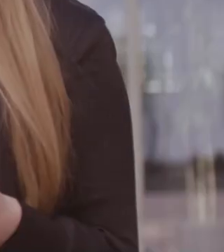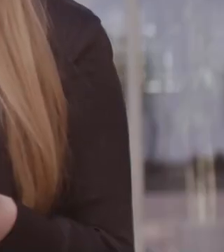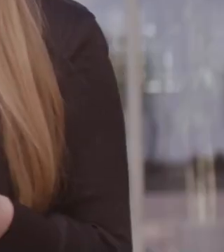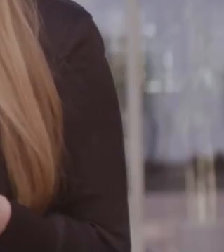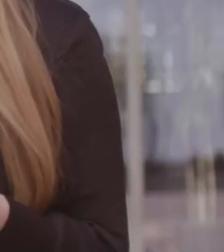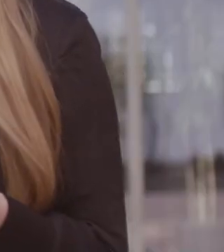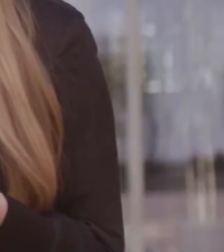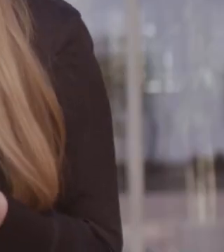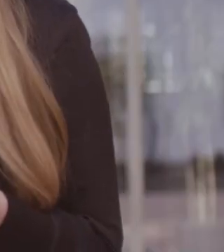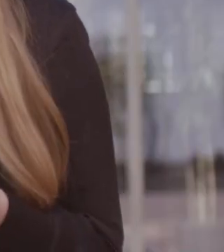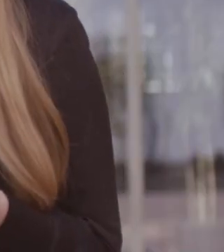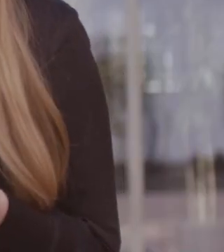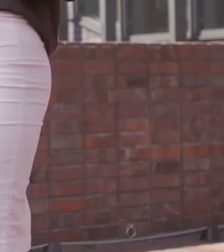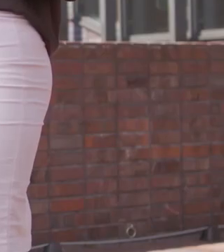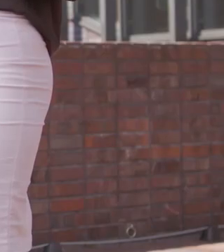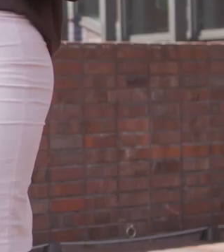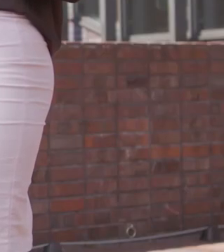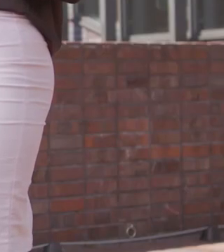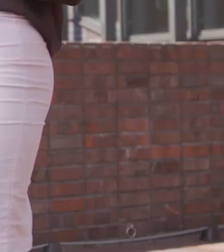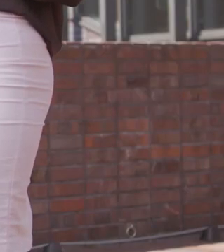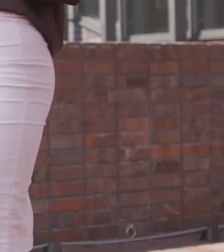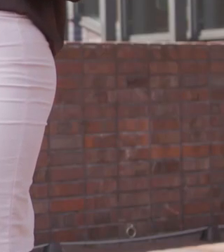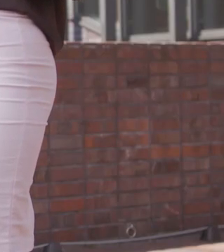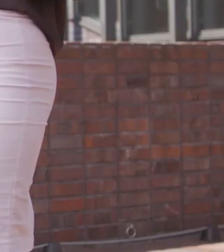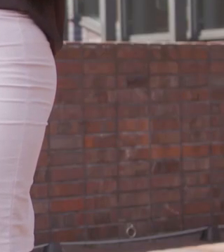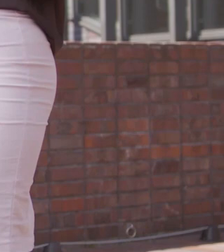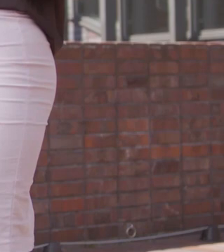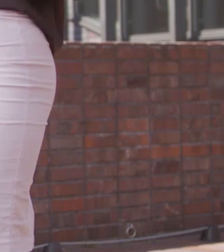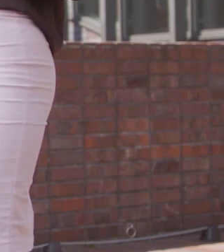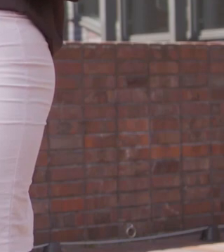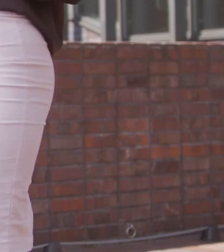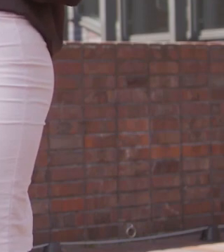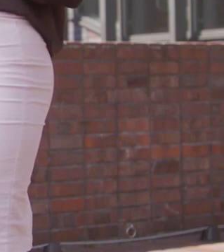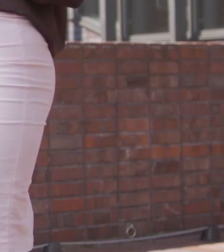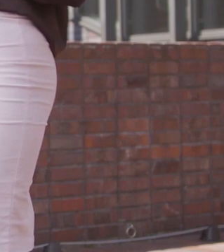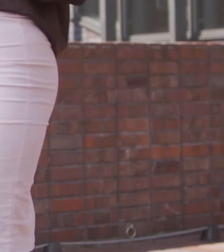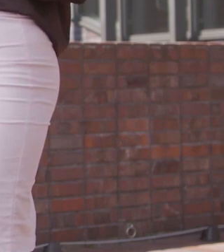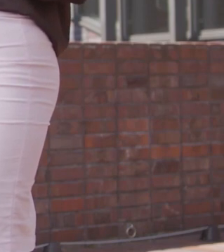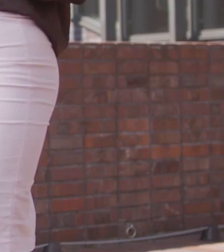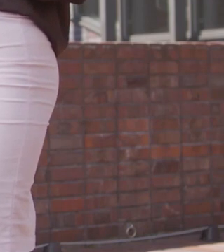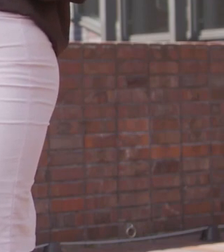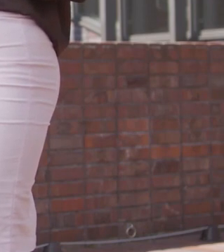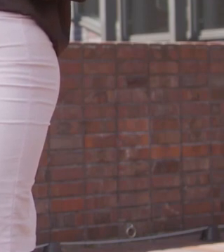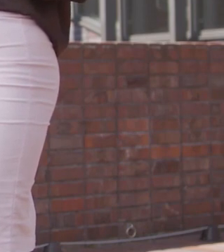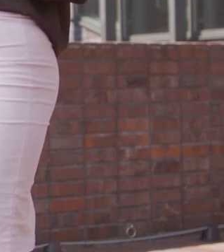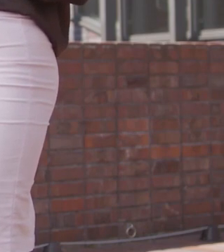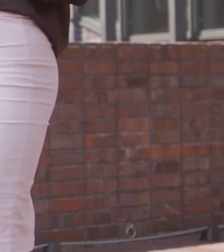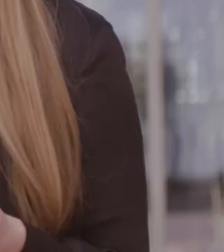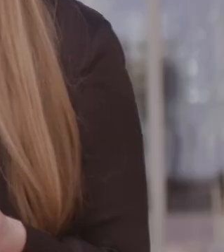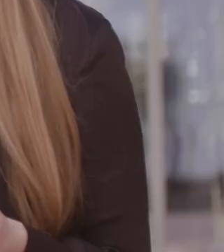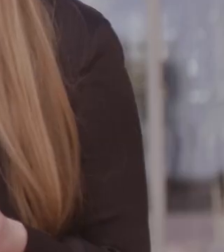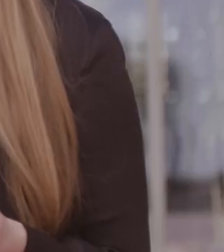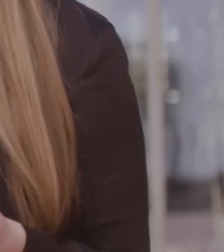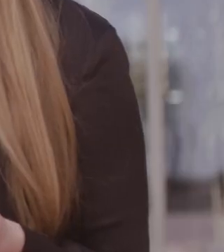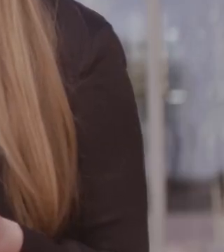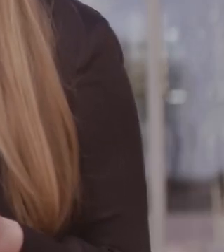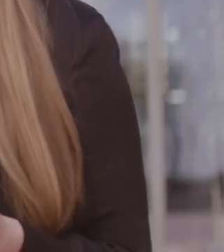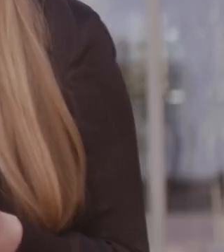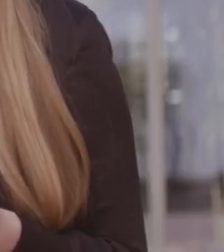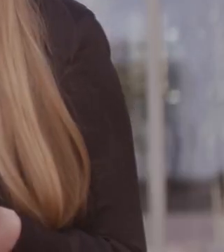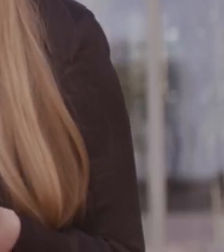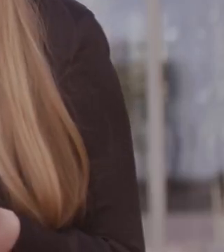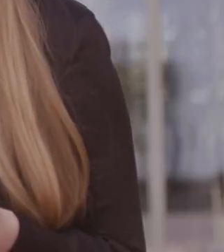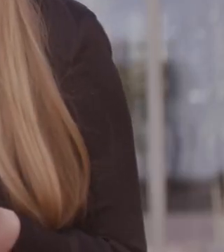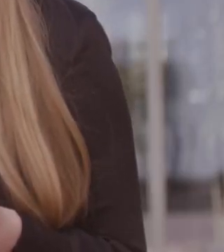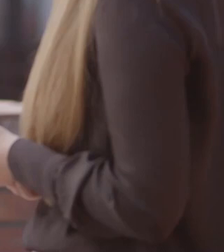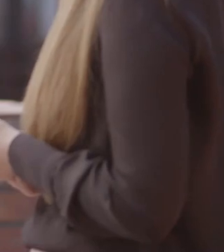jednak przede wszystkim nauka. Czy na Uniwersytecie Śląskim młody naukowiec ma możliwość rozwijania swoich pasji naukowych i czy może liczyć na wsparcie